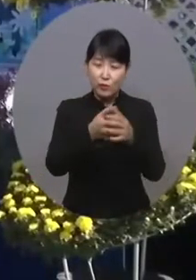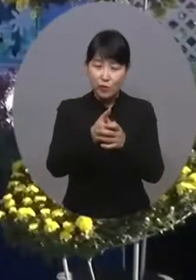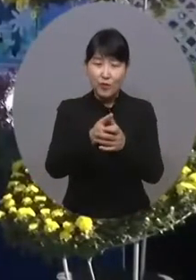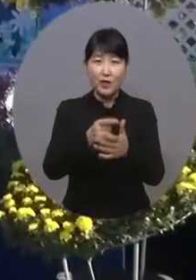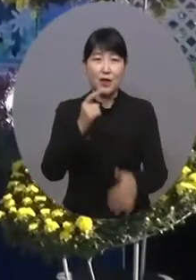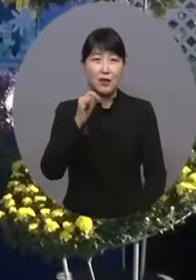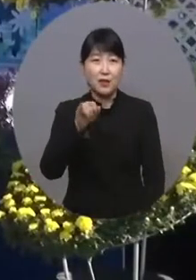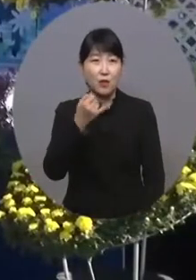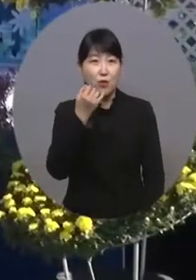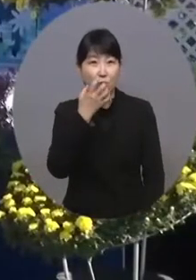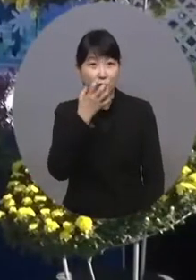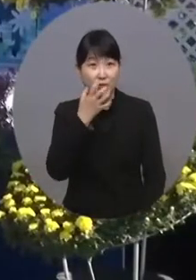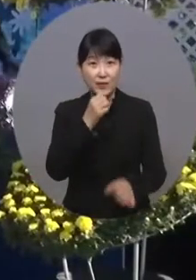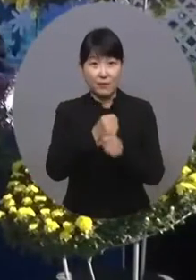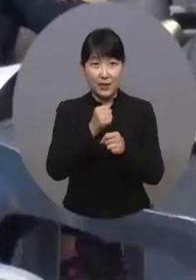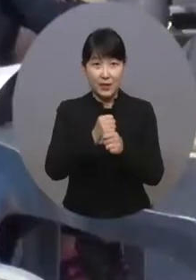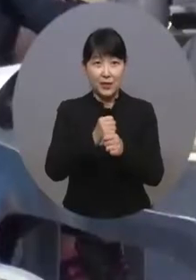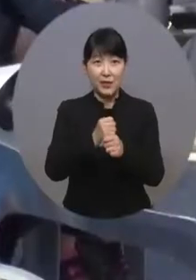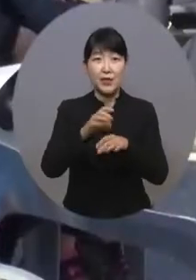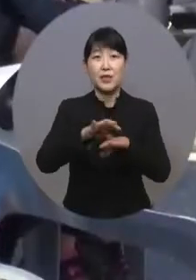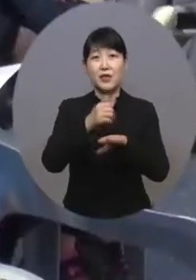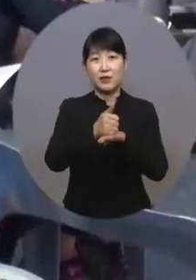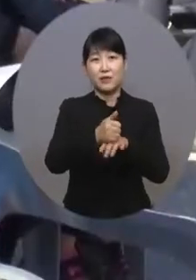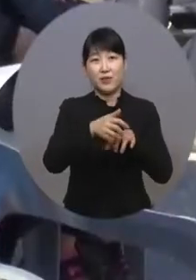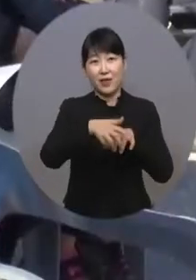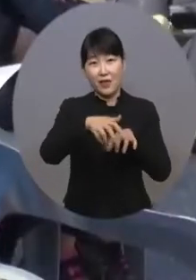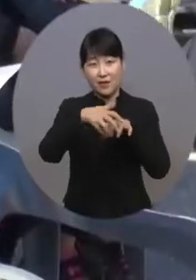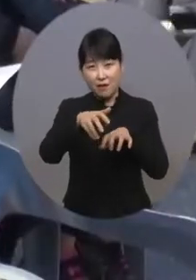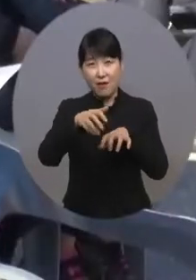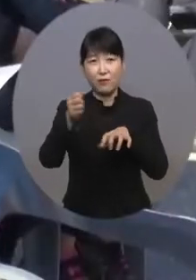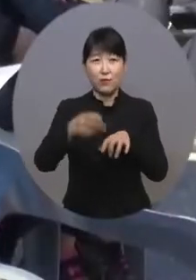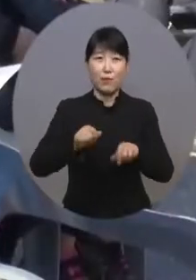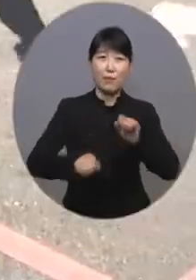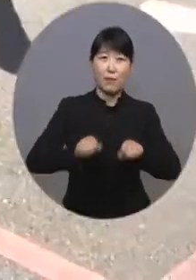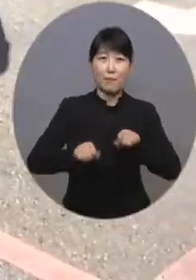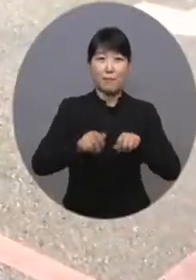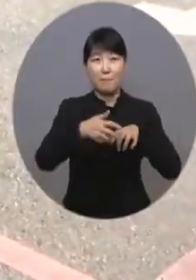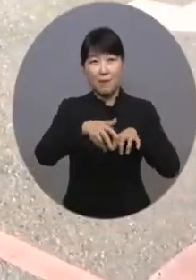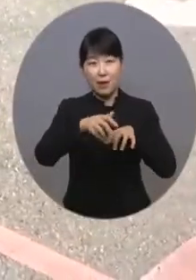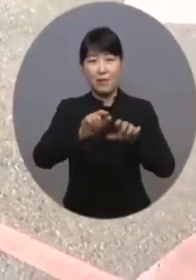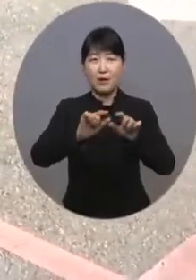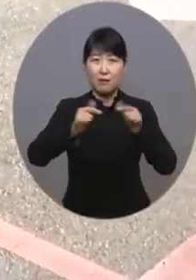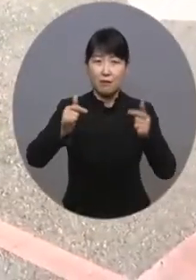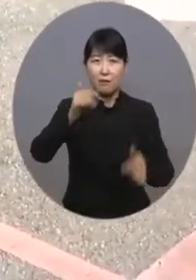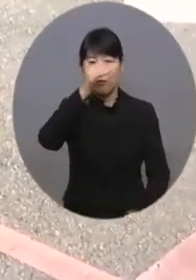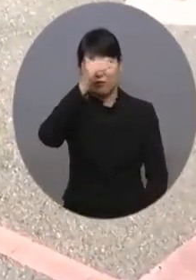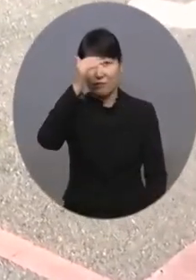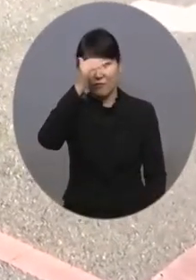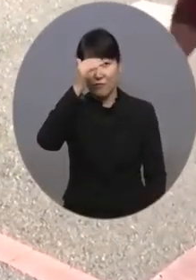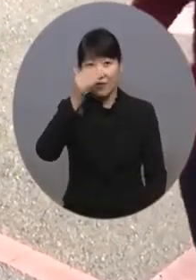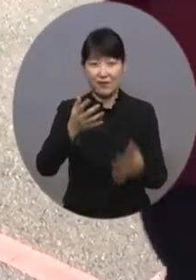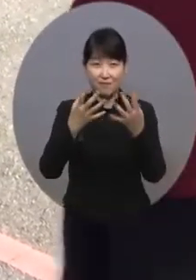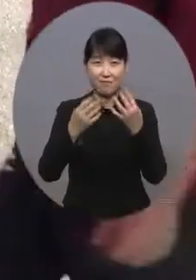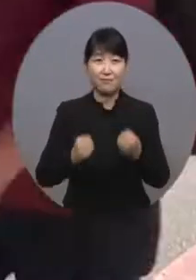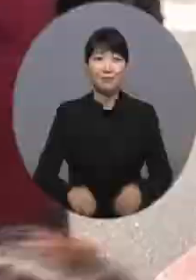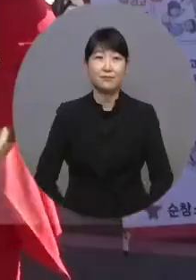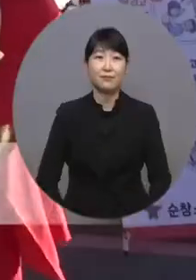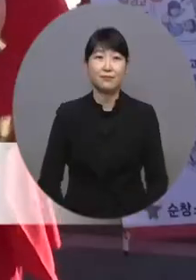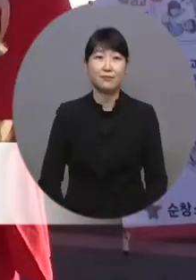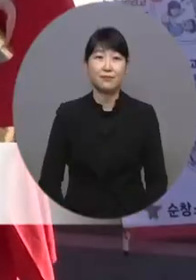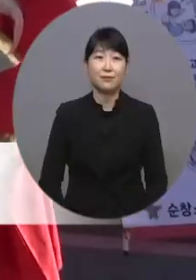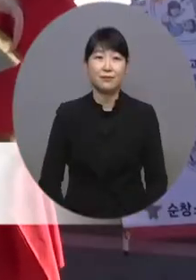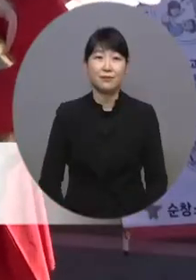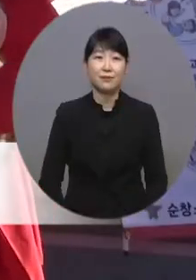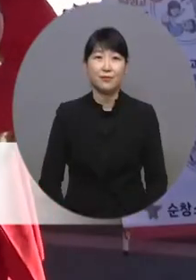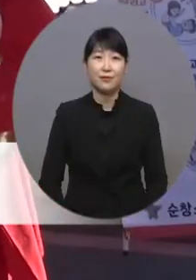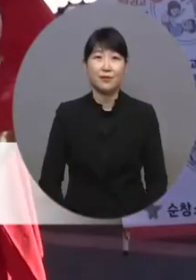임금님 진상행렬과 마칭밴드가 하나 된 축하 퍼레이드 등 다양한 볼거리로 관광객들의 눈길을 끌었습니다.